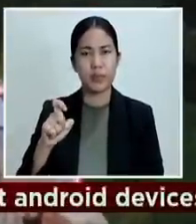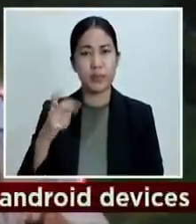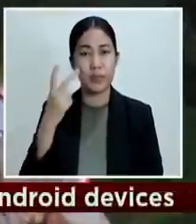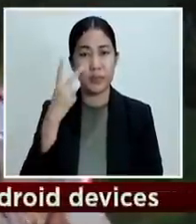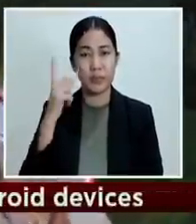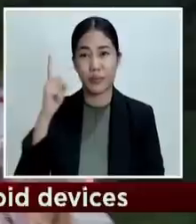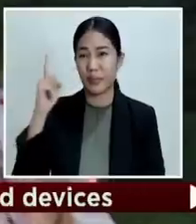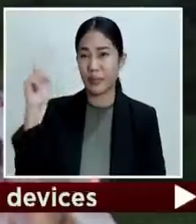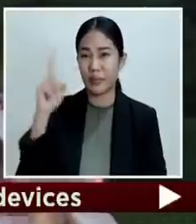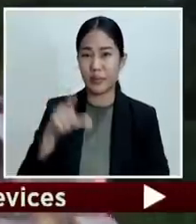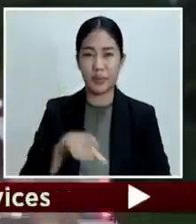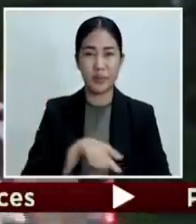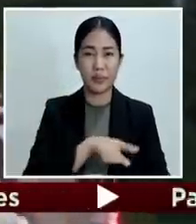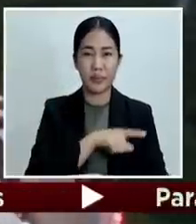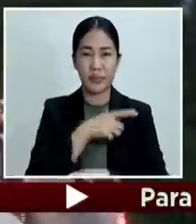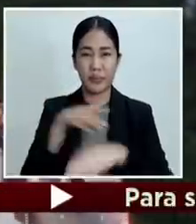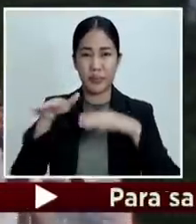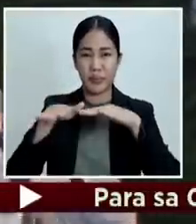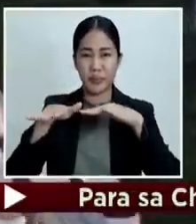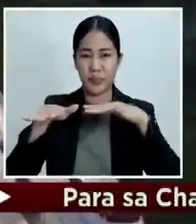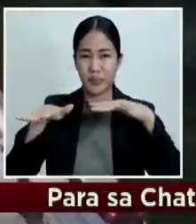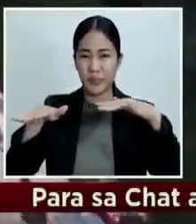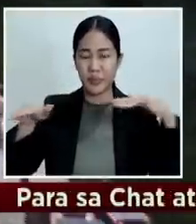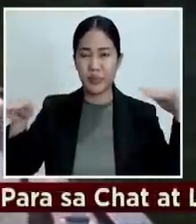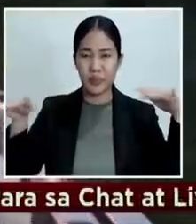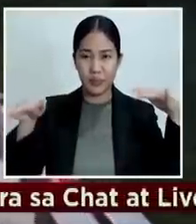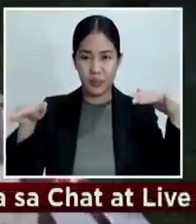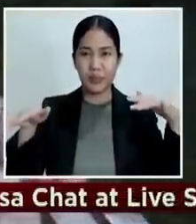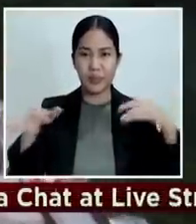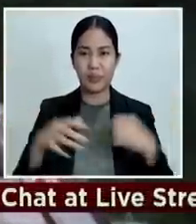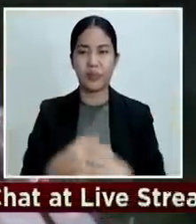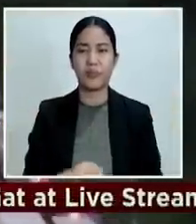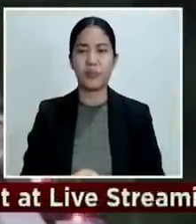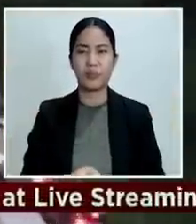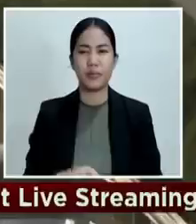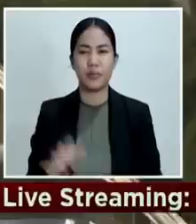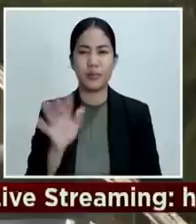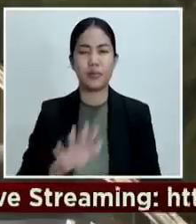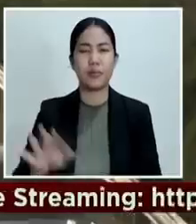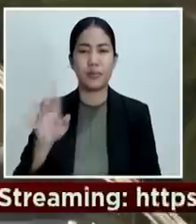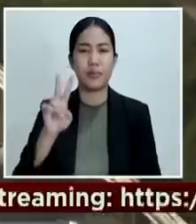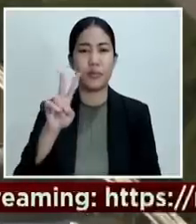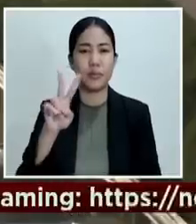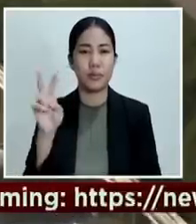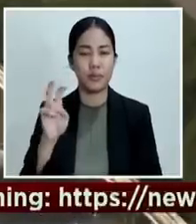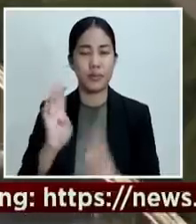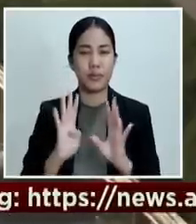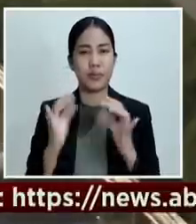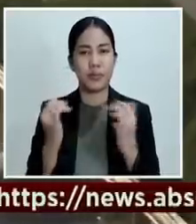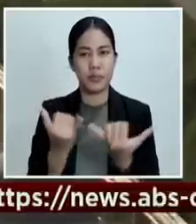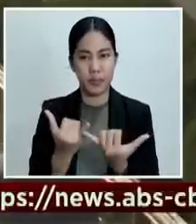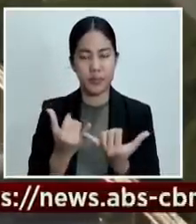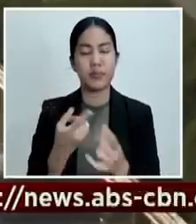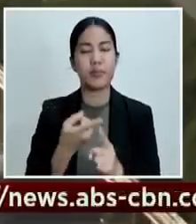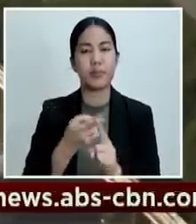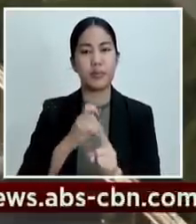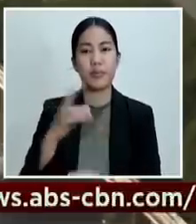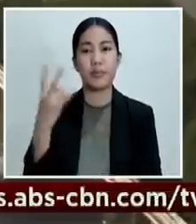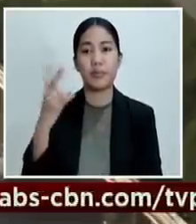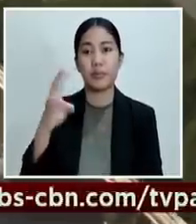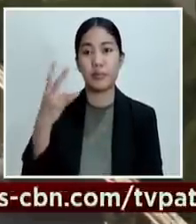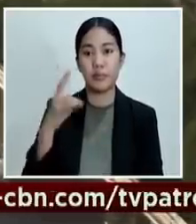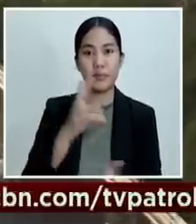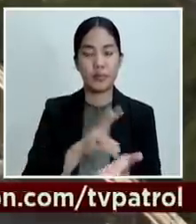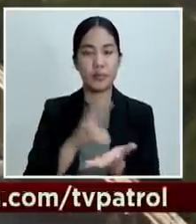pa rin ang sasalubong sa mga motorista. Sa ngayon, higit 200 barangay mula sa 17 bayan at syudad ang lubog pa rin sa